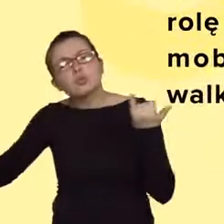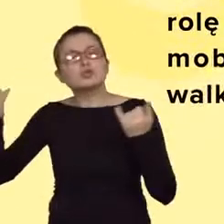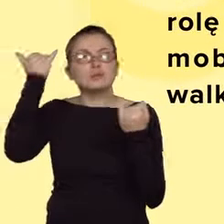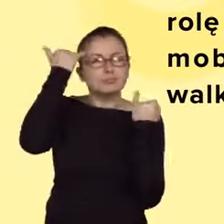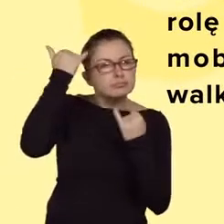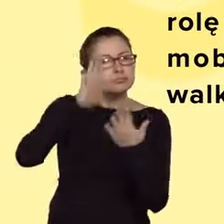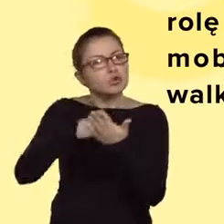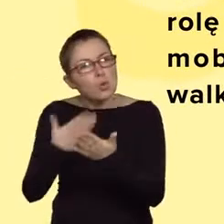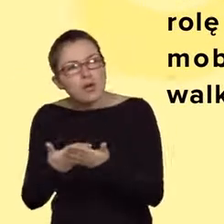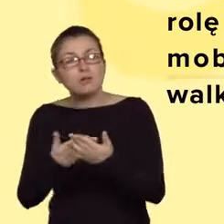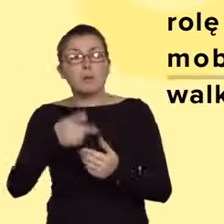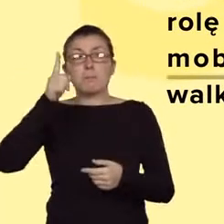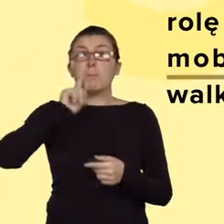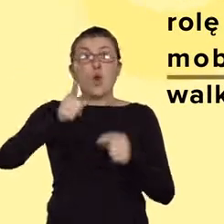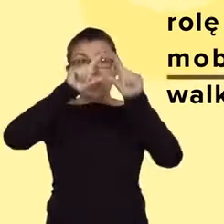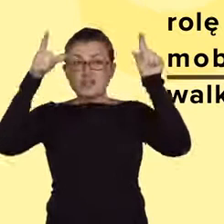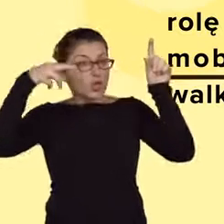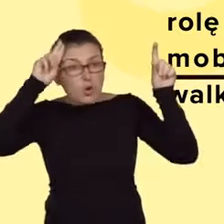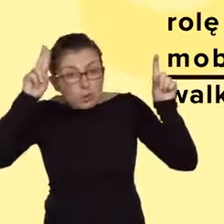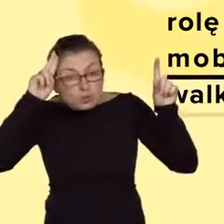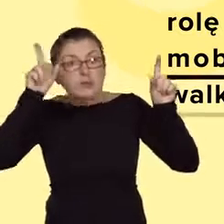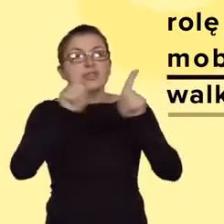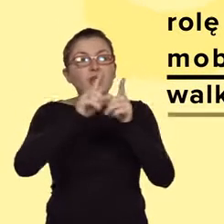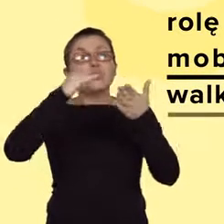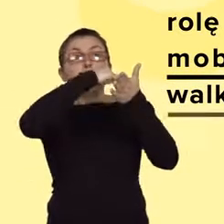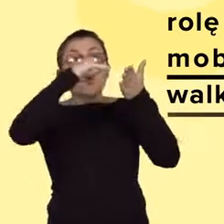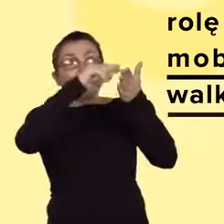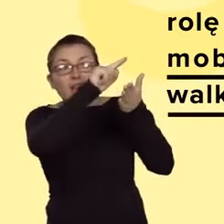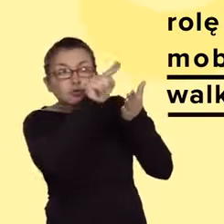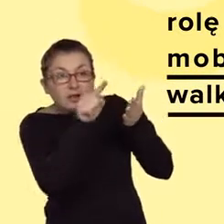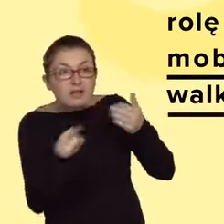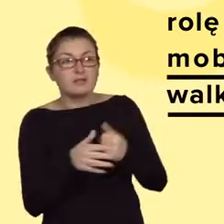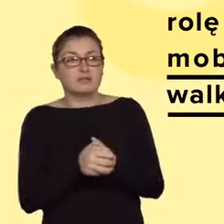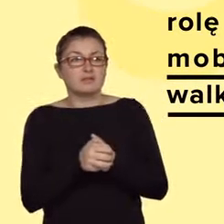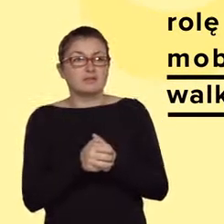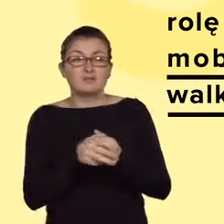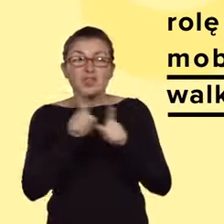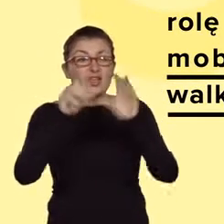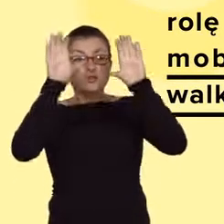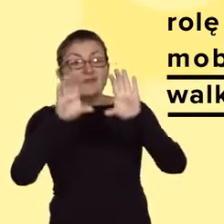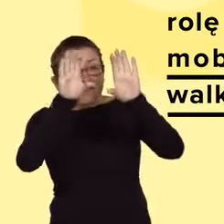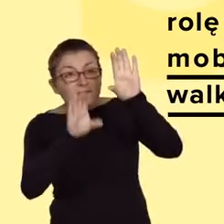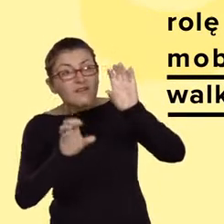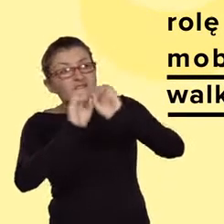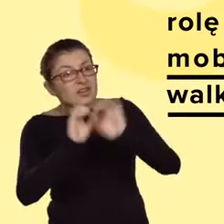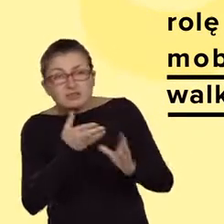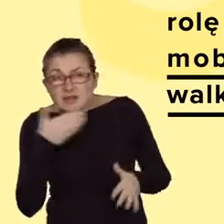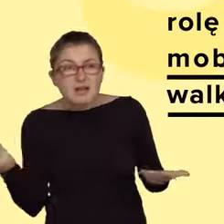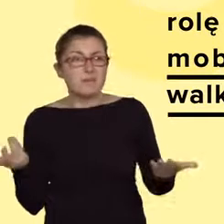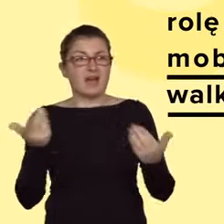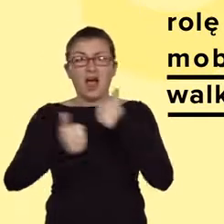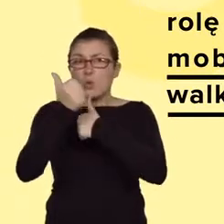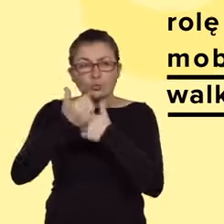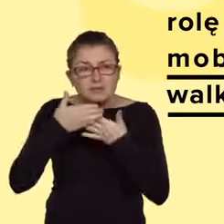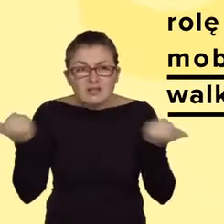podkreślone fragmenty, brak wyraźnej kompozycji, brak argumentów, nawet jeśli zaakceptować stanowisko wyartykułowane przez autora,